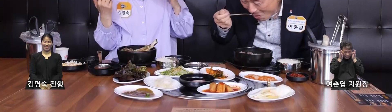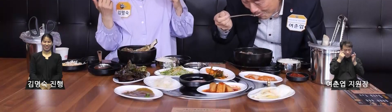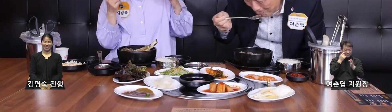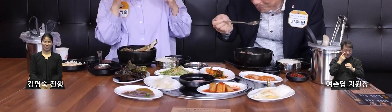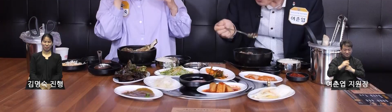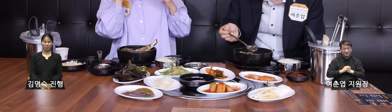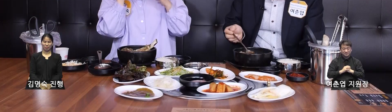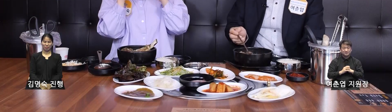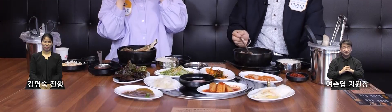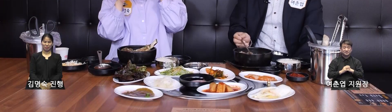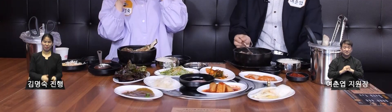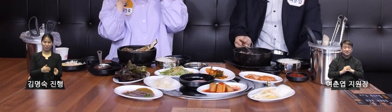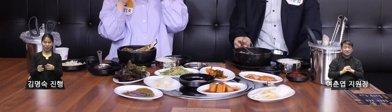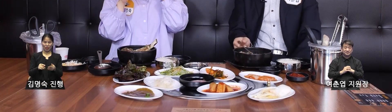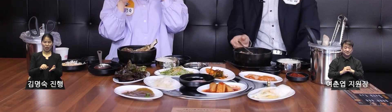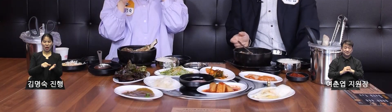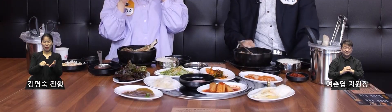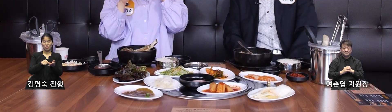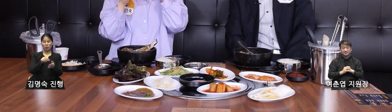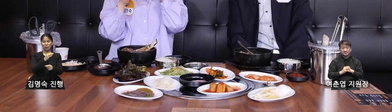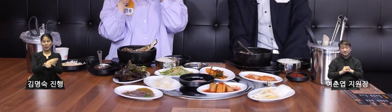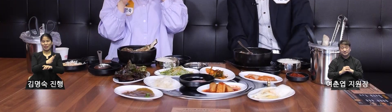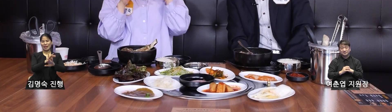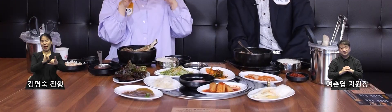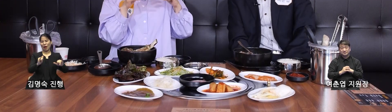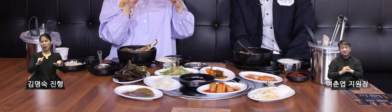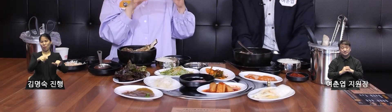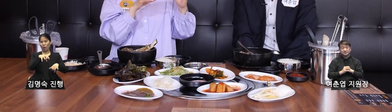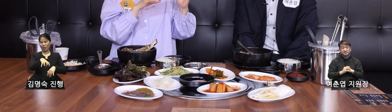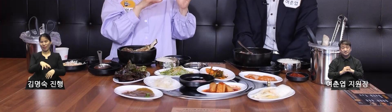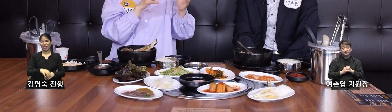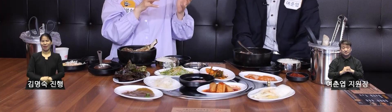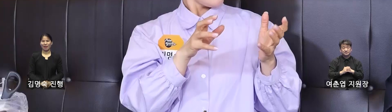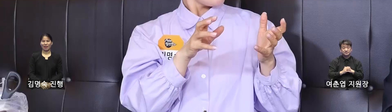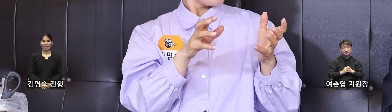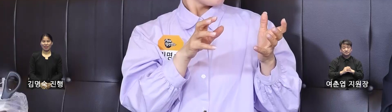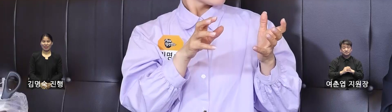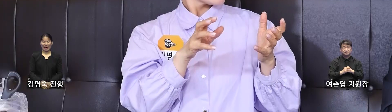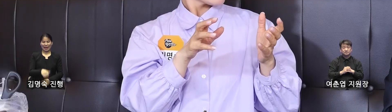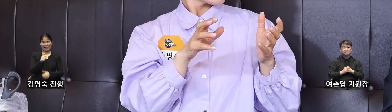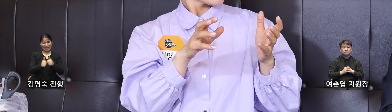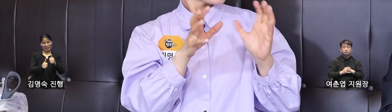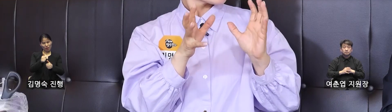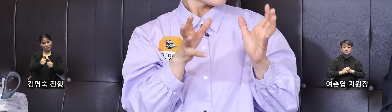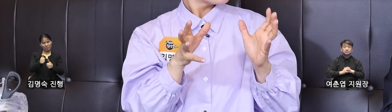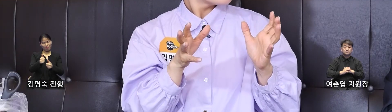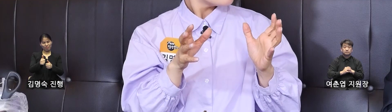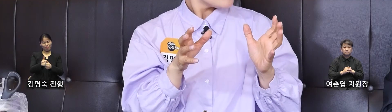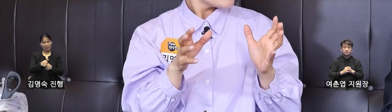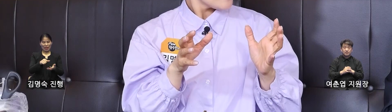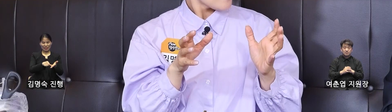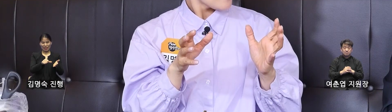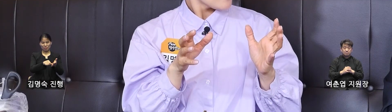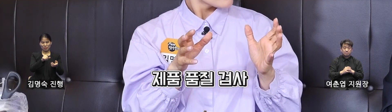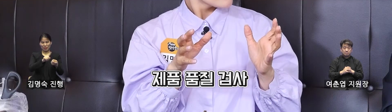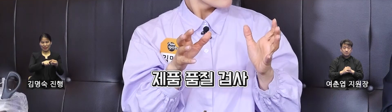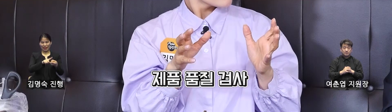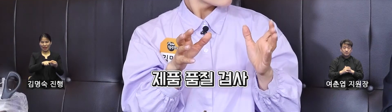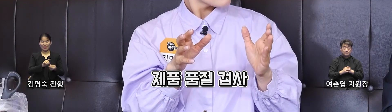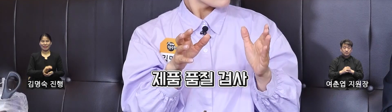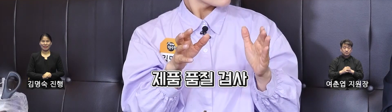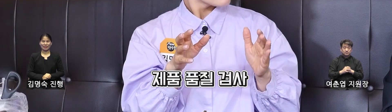노력해봐야겠습니다. 네. 근데 이제 소비 자원에 보니까 무슨 시험, 그러니까 어떤 제품에